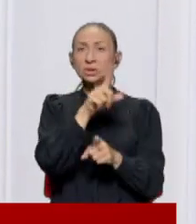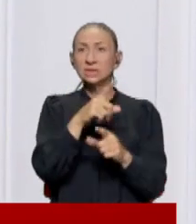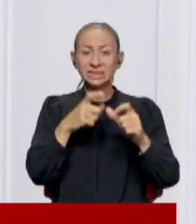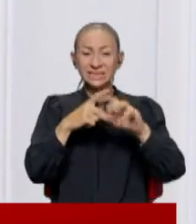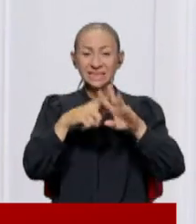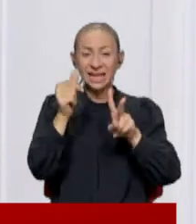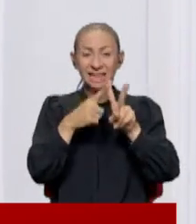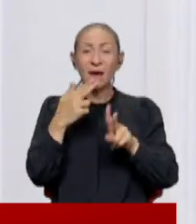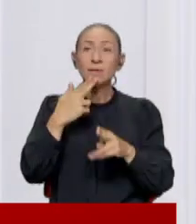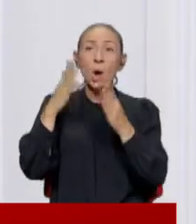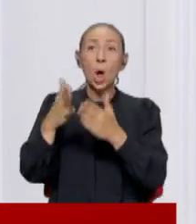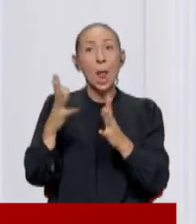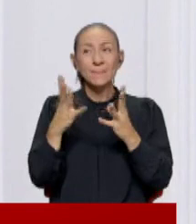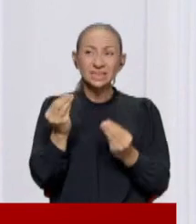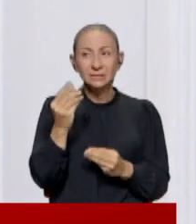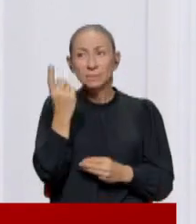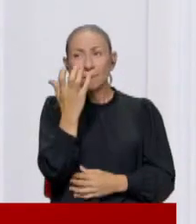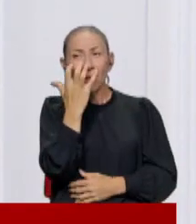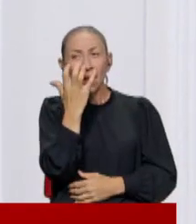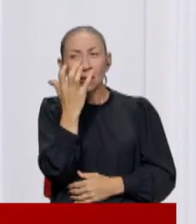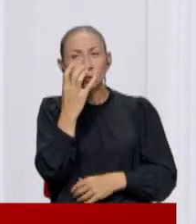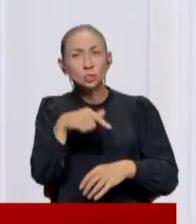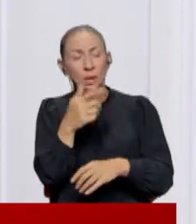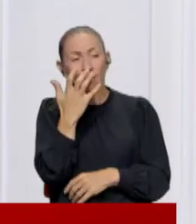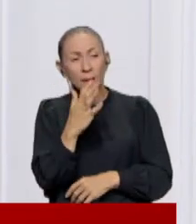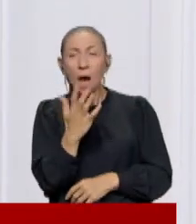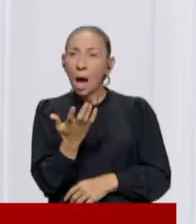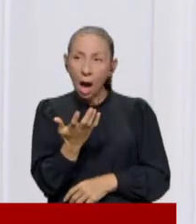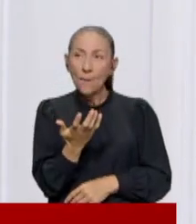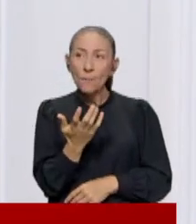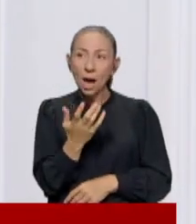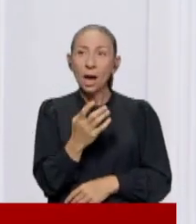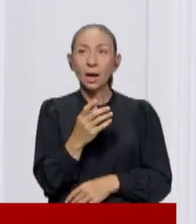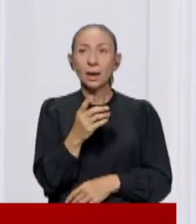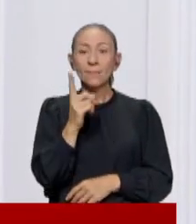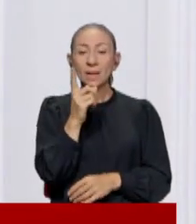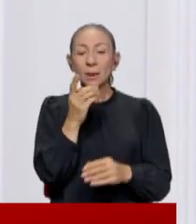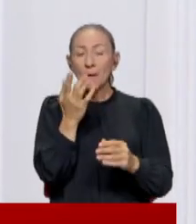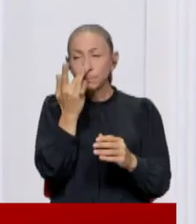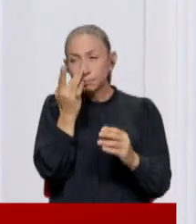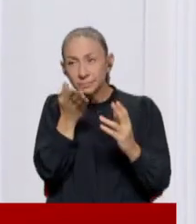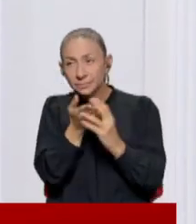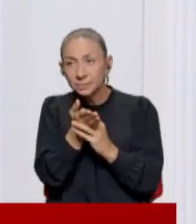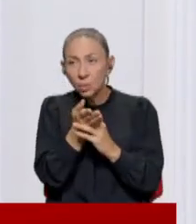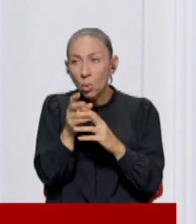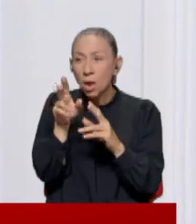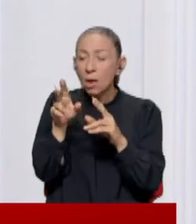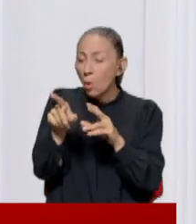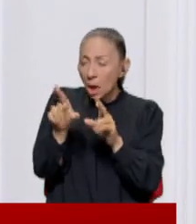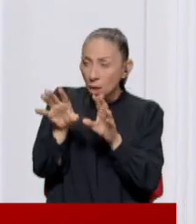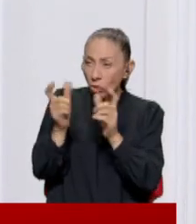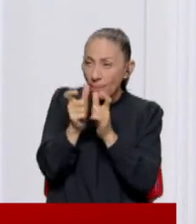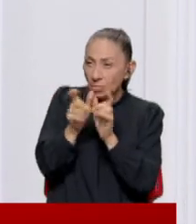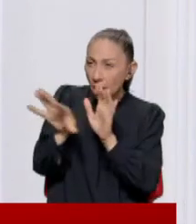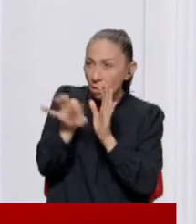Hanım olabilme ihtimalinden kaynaklı olarak bir süre toplantıda kaldı. Ama maalesef sızan bir katılımcıymış. O linke nereden ulaştı ve